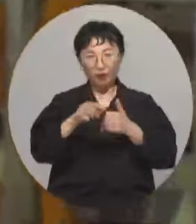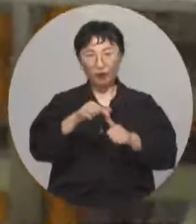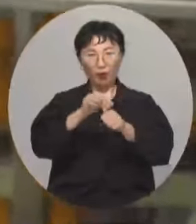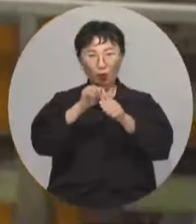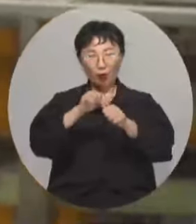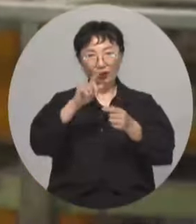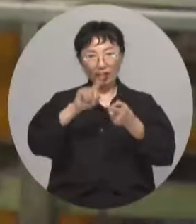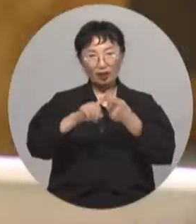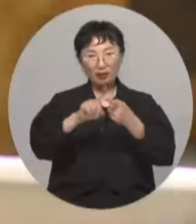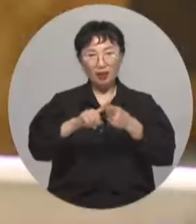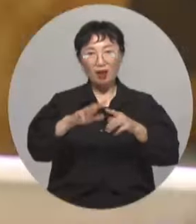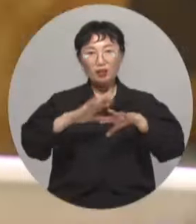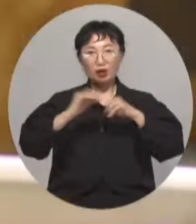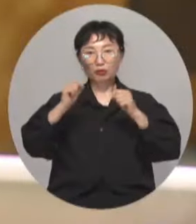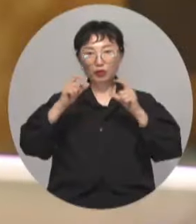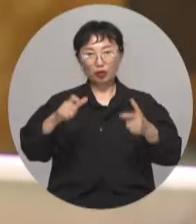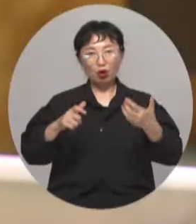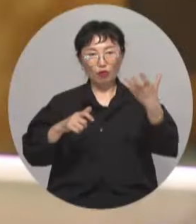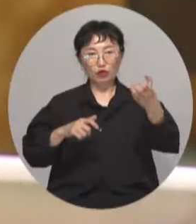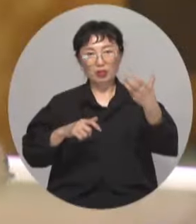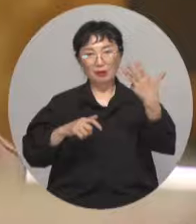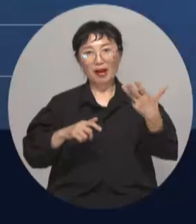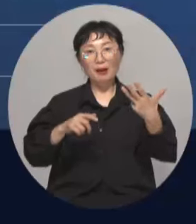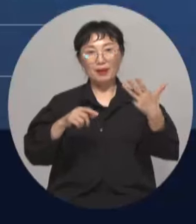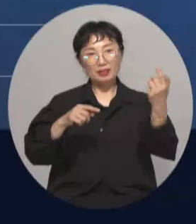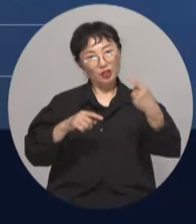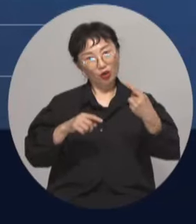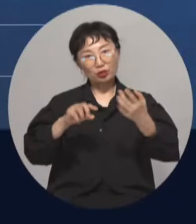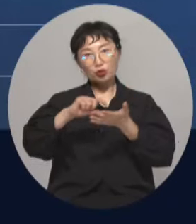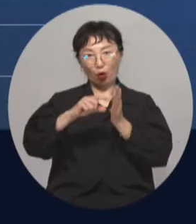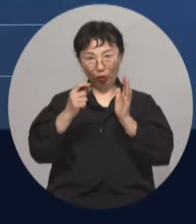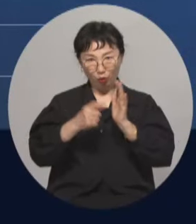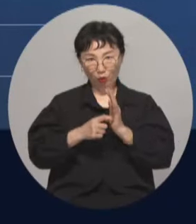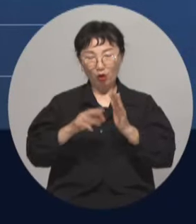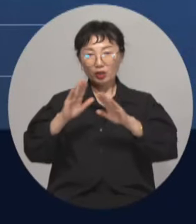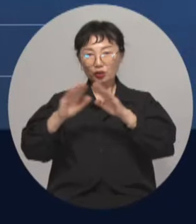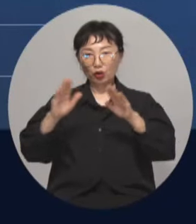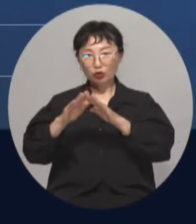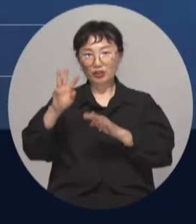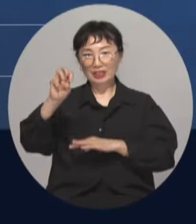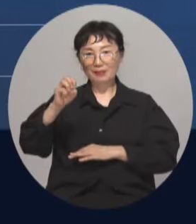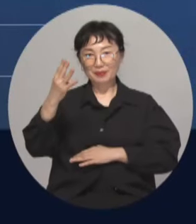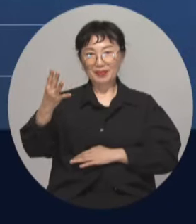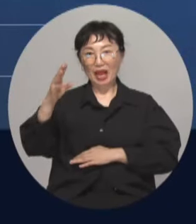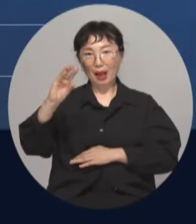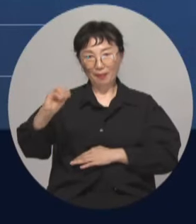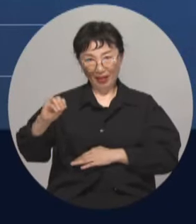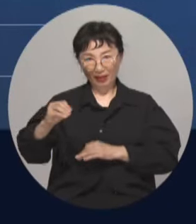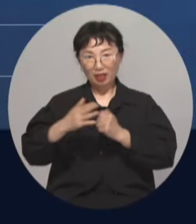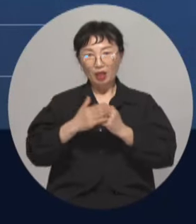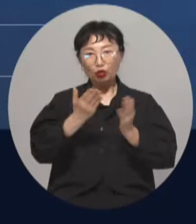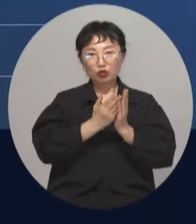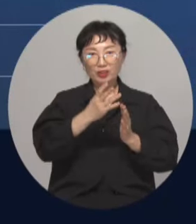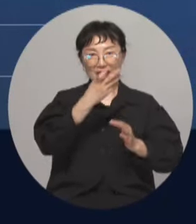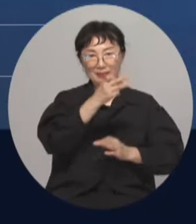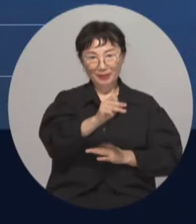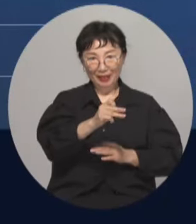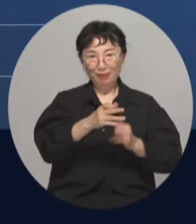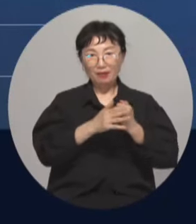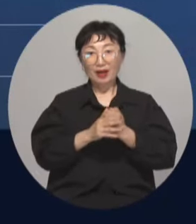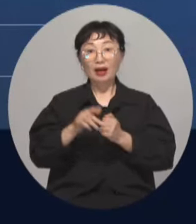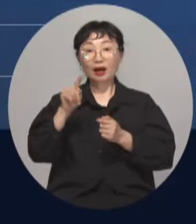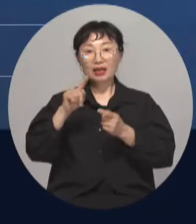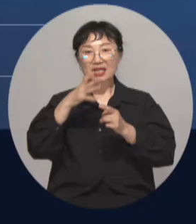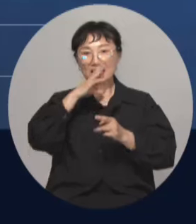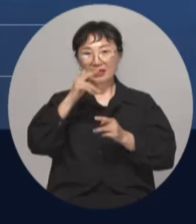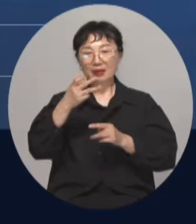전북지역 전체 취업자는 98만 천여명이 가운데 전주의 34만 군산 13만 익산 14만